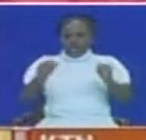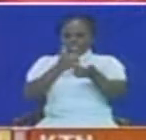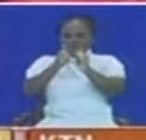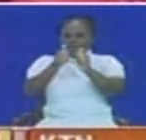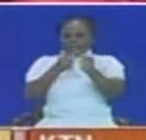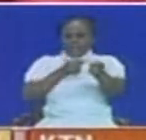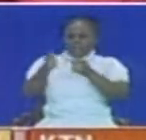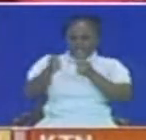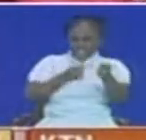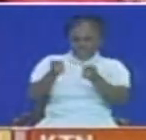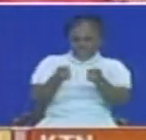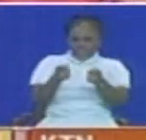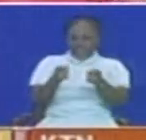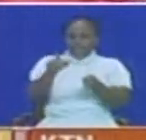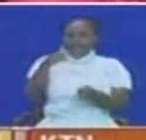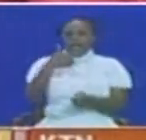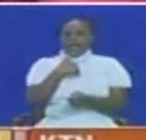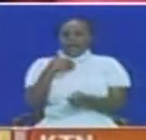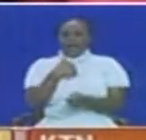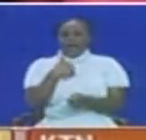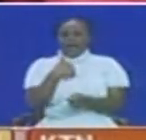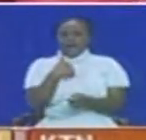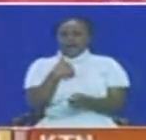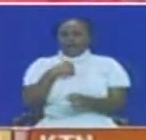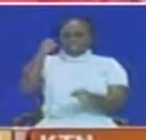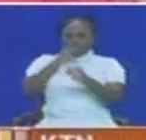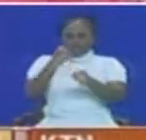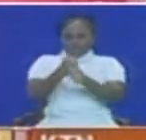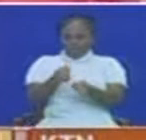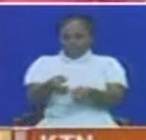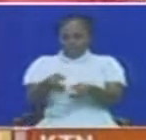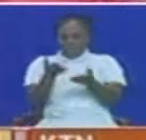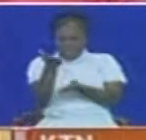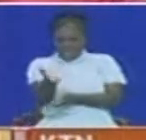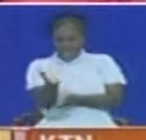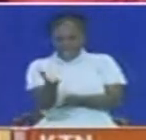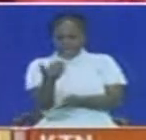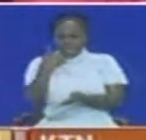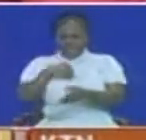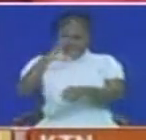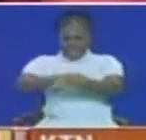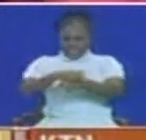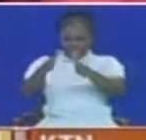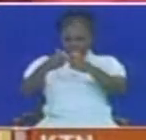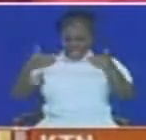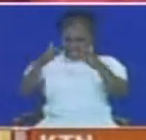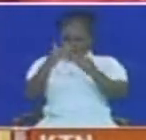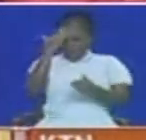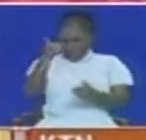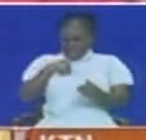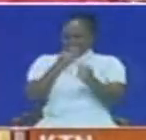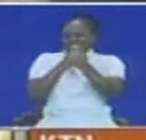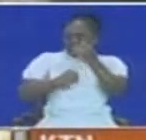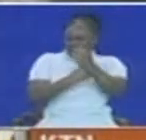ndo kulikuwa na kama job offer hivi, nikachukua Arsenal kwa sababu ni timu yangu, yani nimeisupport